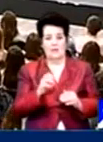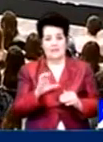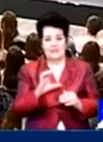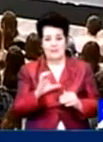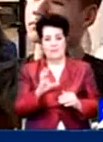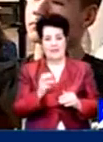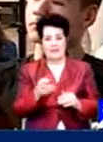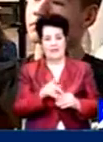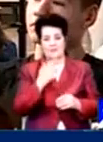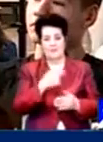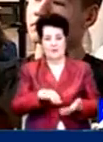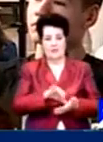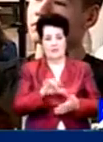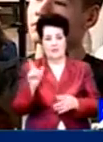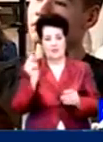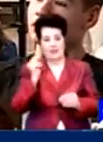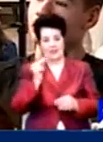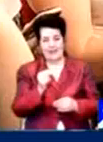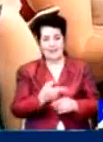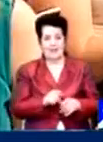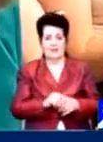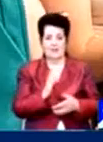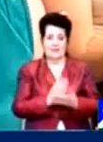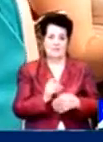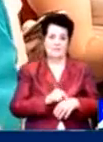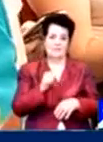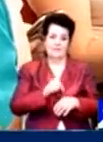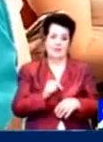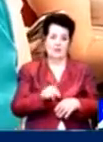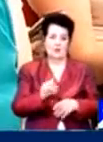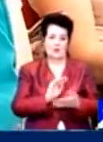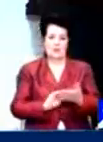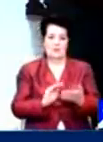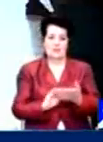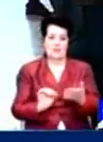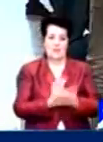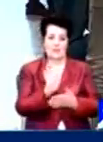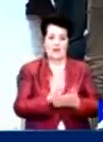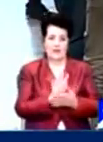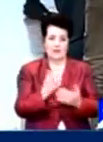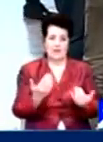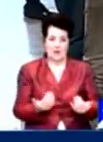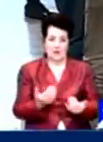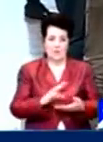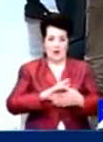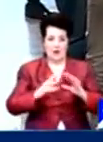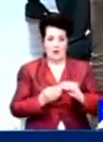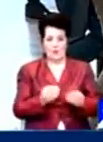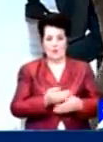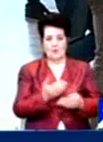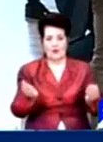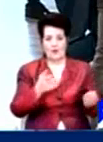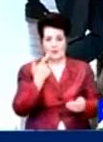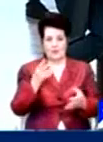după ce au participat la training, tinerii au devenit mai sceptici față de tot ce se scrie în presă. Citez acum concluzia lor, au zis